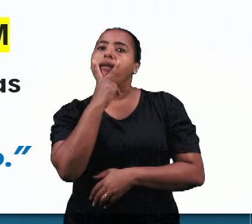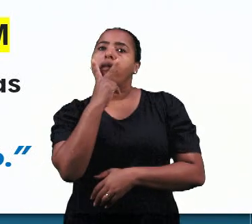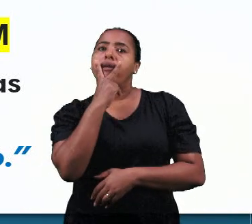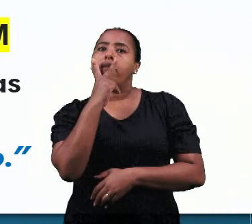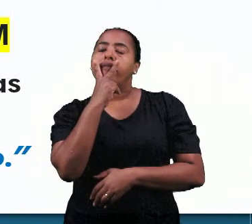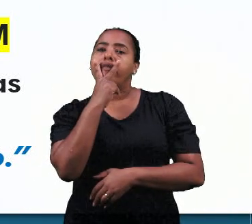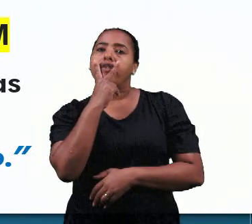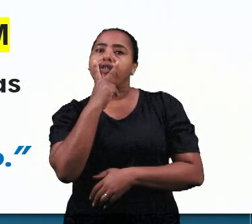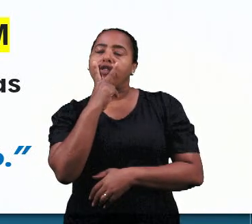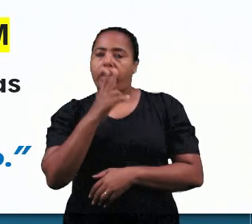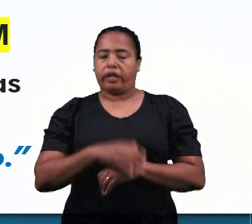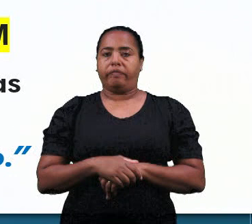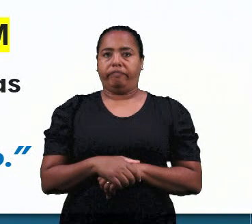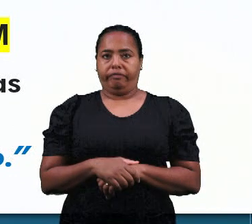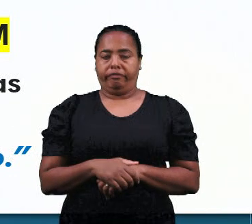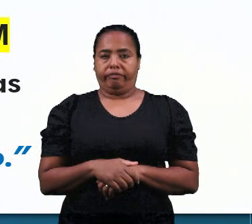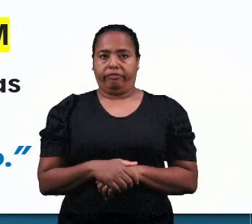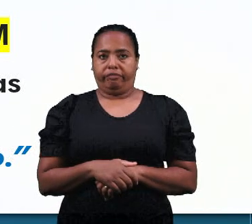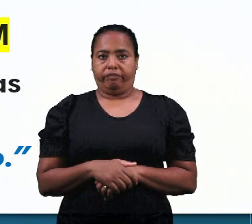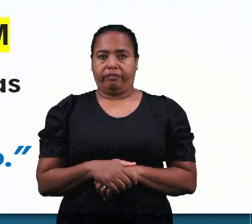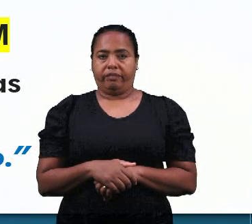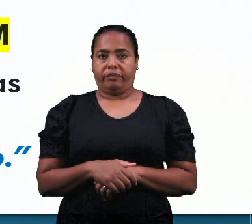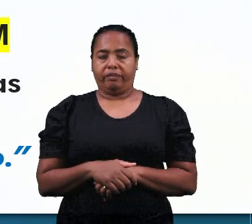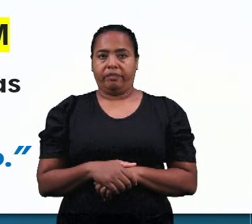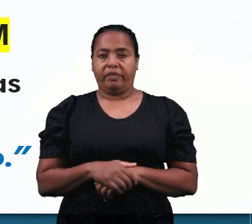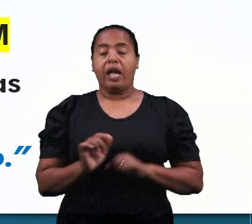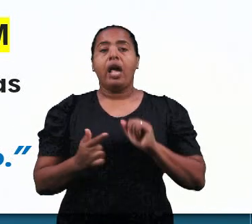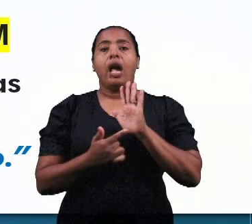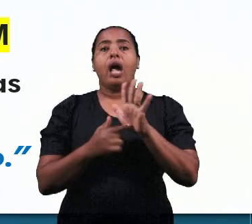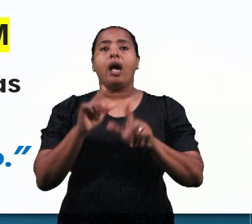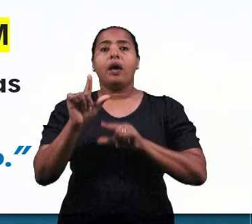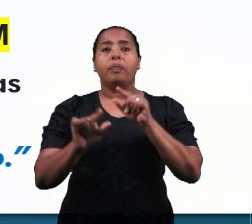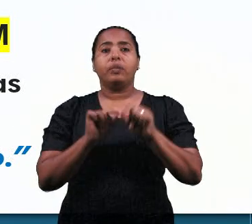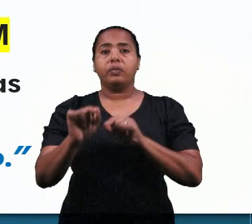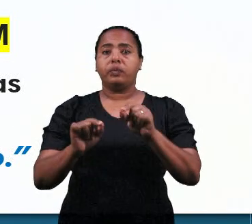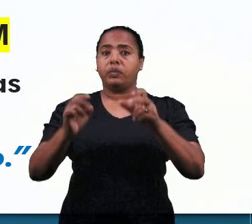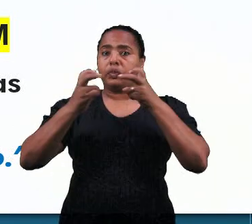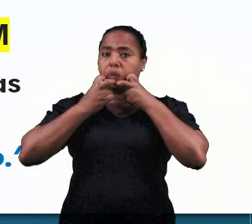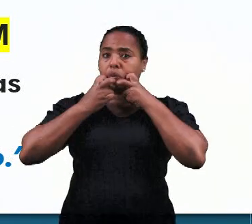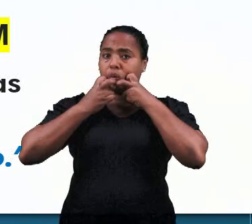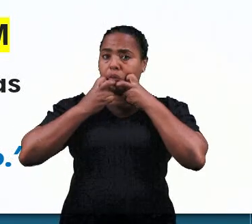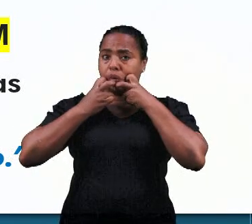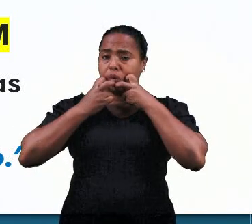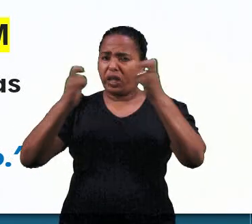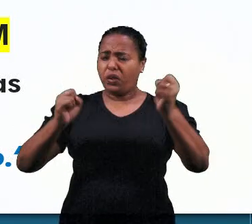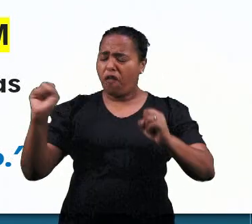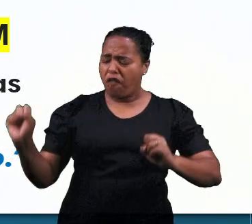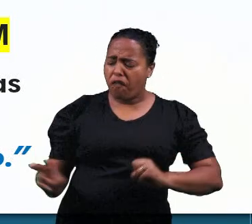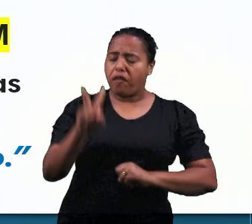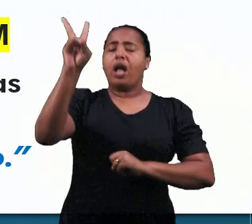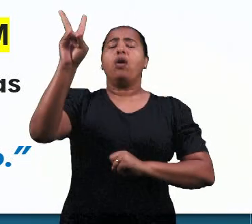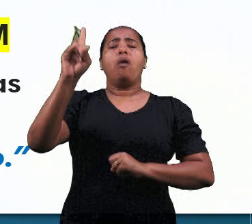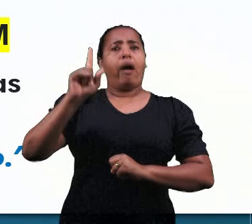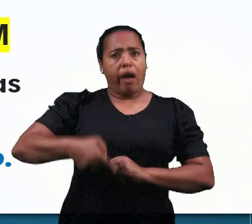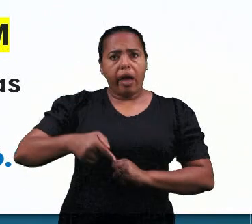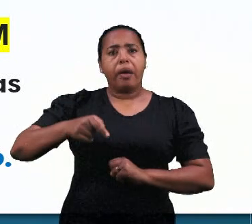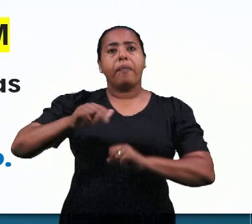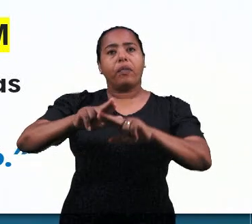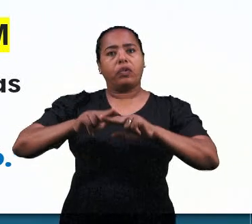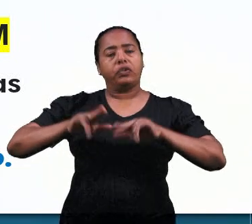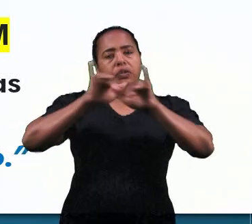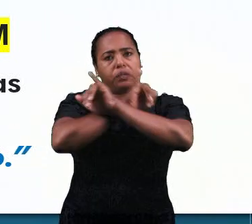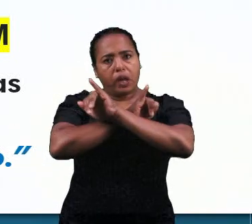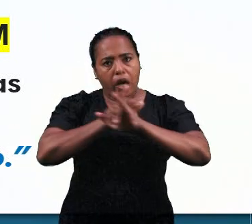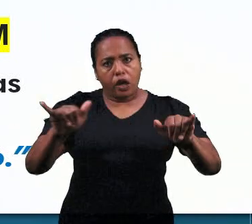Caïra, à Vitória, la capitale de Spirito Santo. Et elle a mis, ce cri est de plus grande valeur car elle